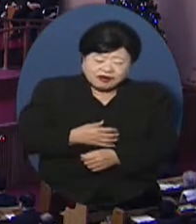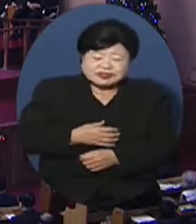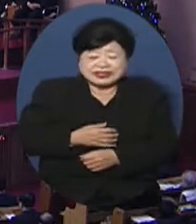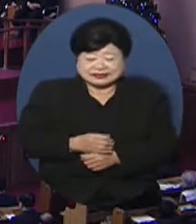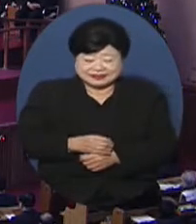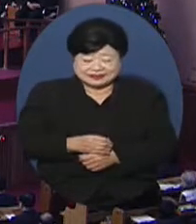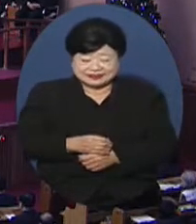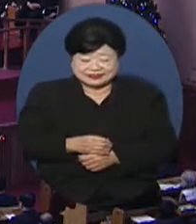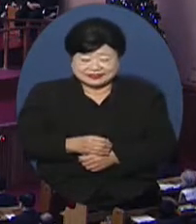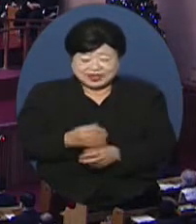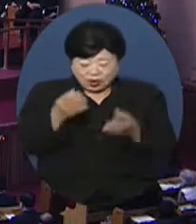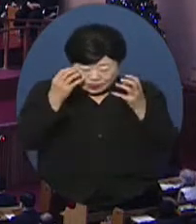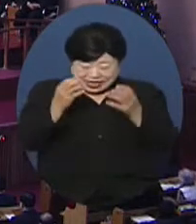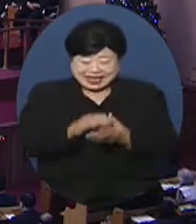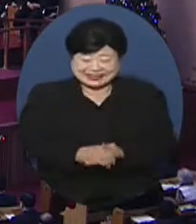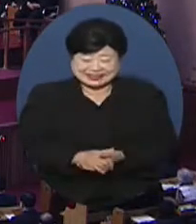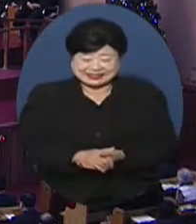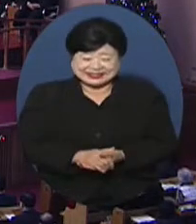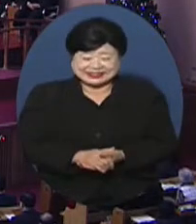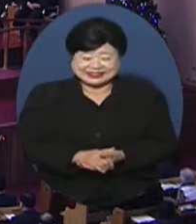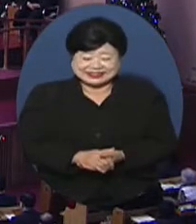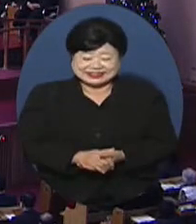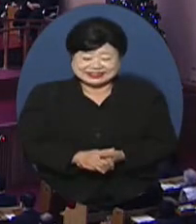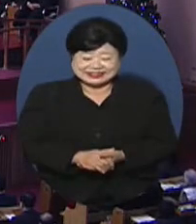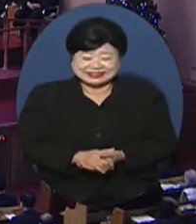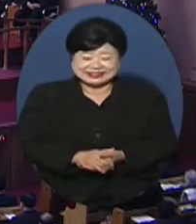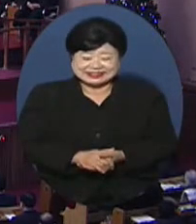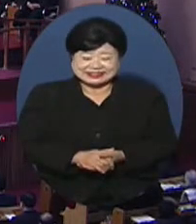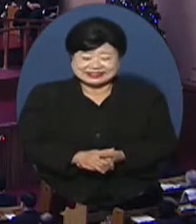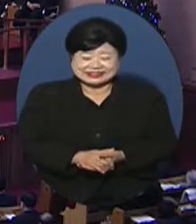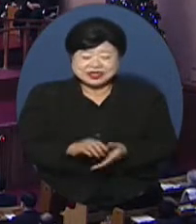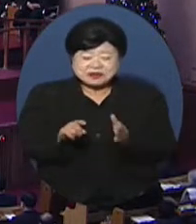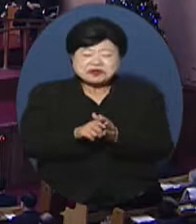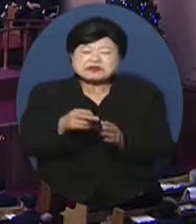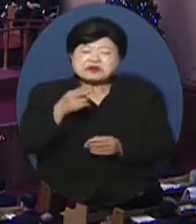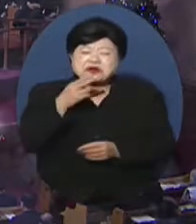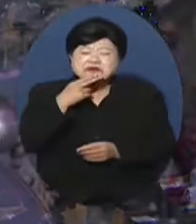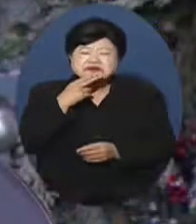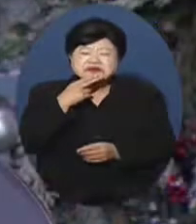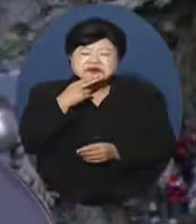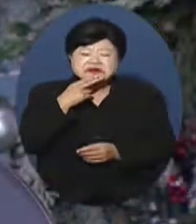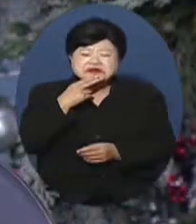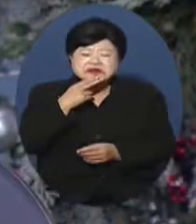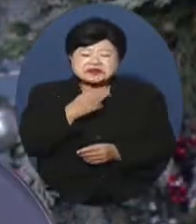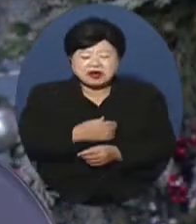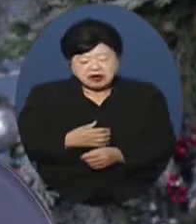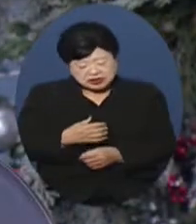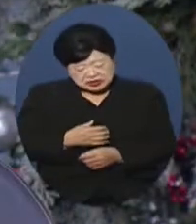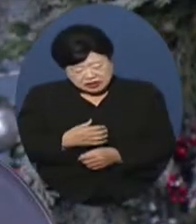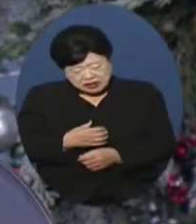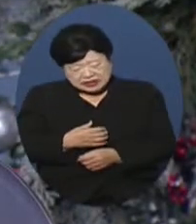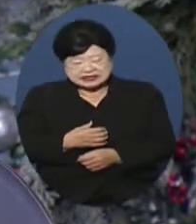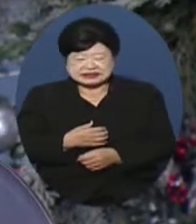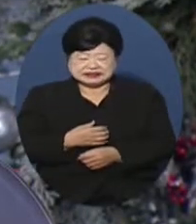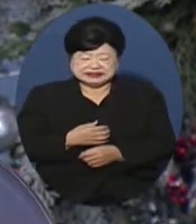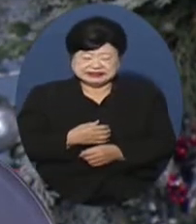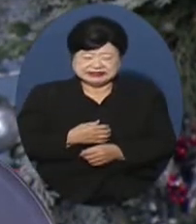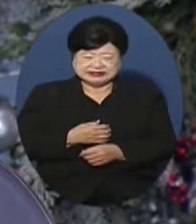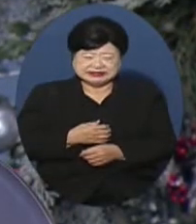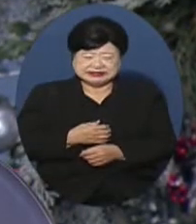것이다 고생이 오용 매미 재미없으면 재 늘 이렇게 염려와 현 시점에